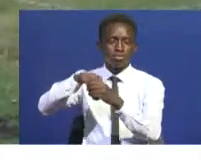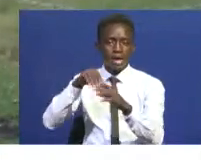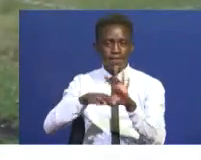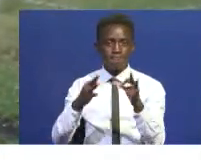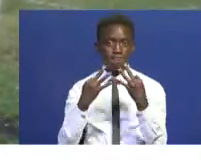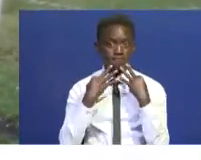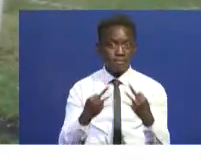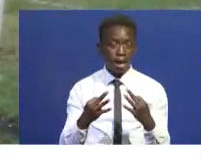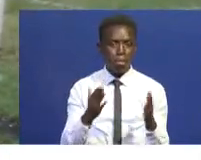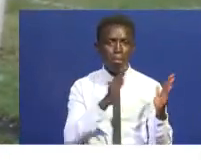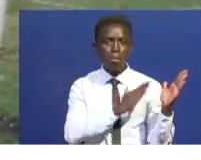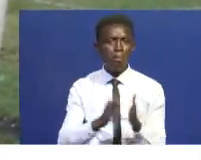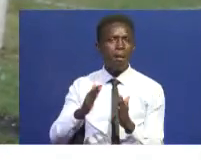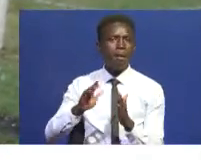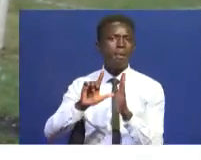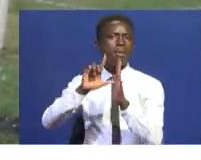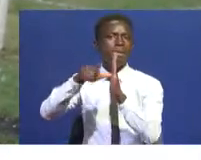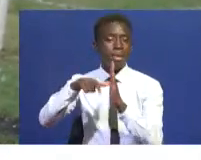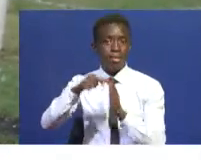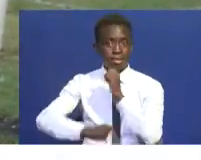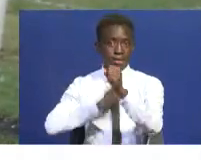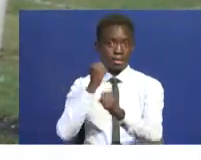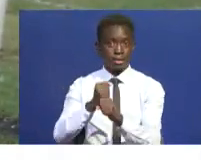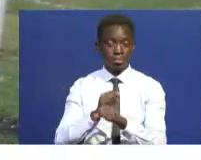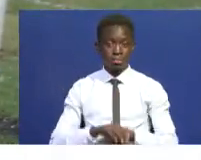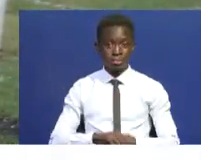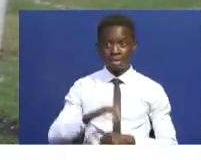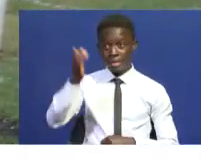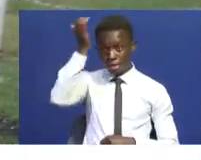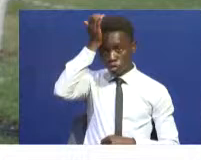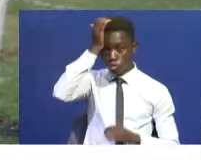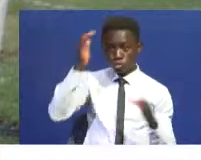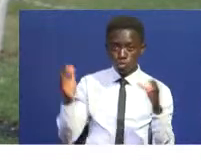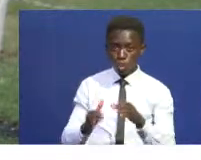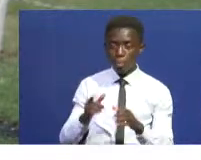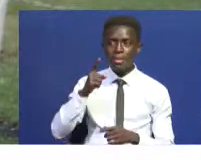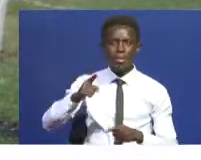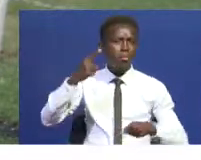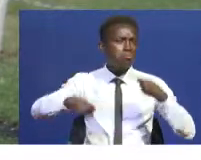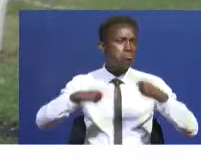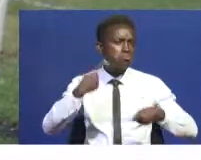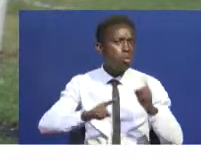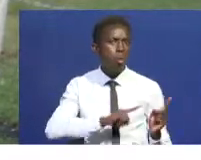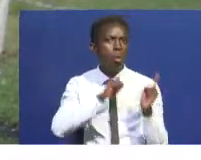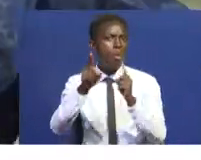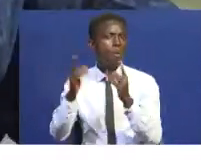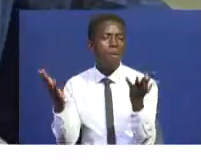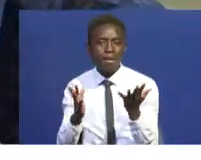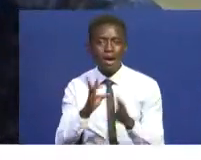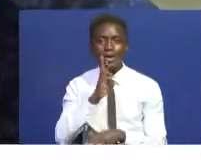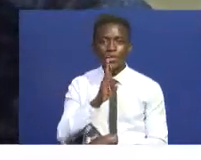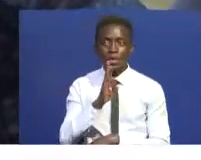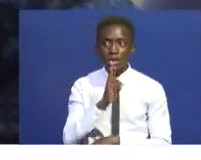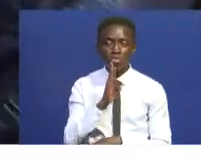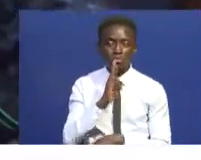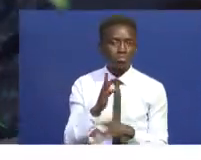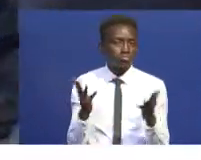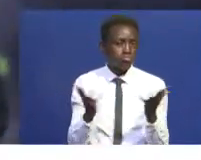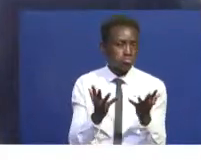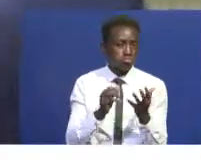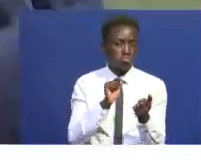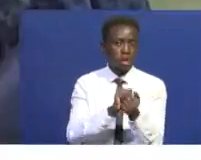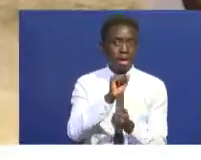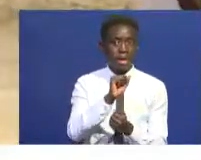itakayoandaliwa baadaye mwaka huu. Baada ya mkondo huo wa Eldoret, mashindano hayo yataelekea mjini Ruiru kwa mkondo wa 4 tarehe 20 mwezi